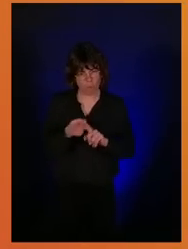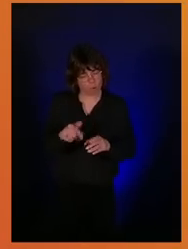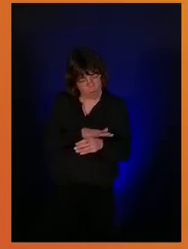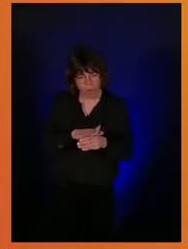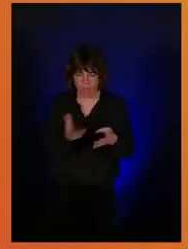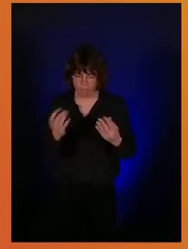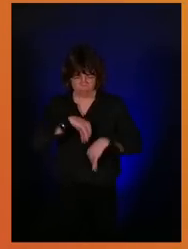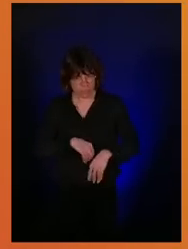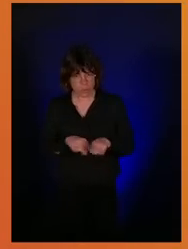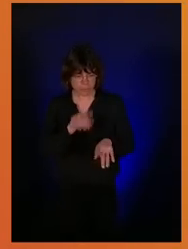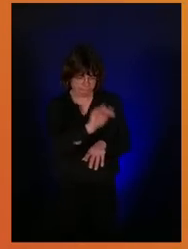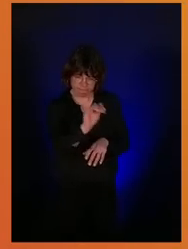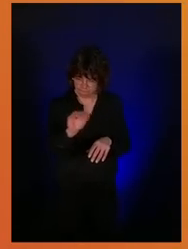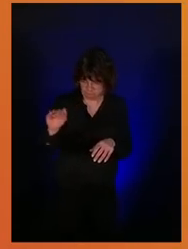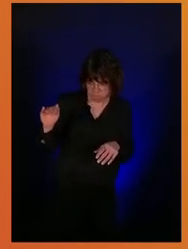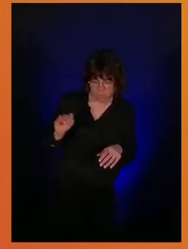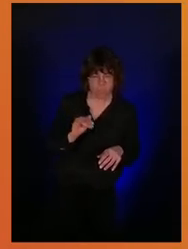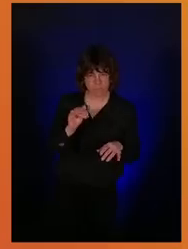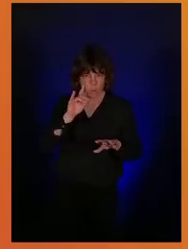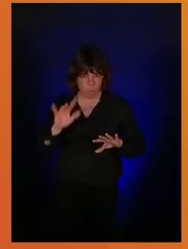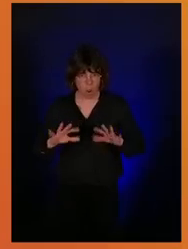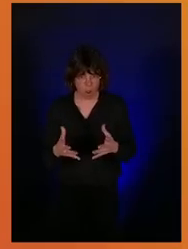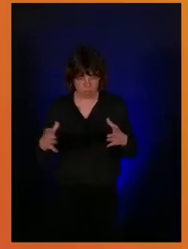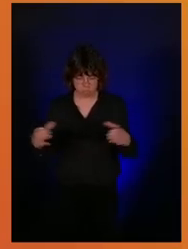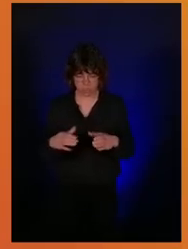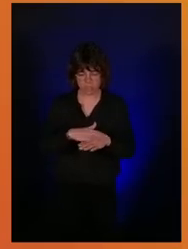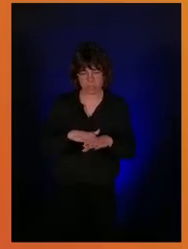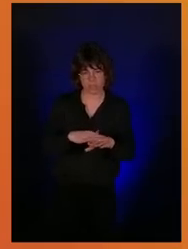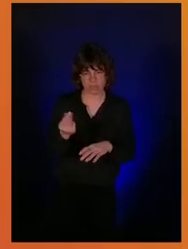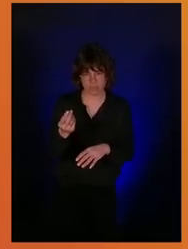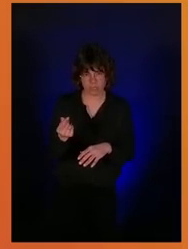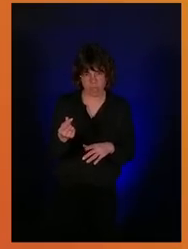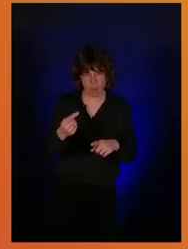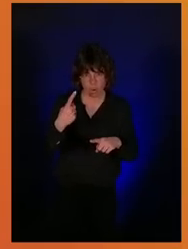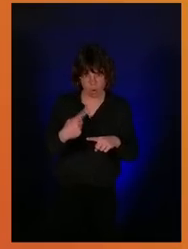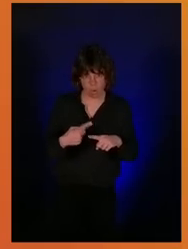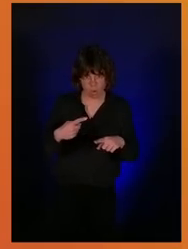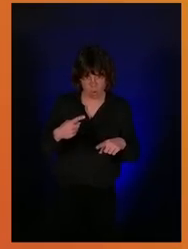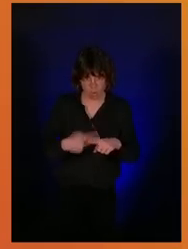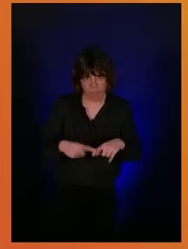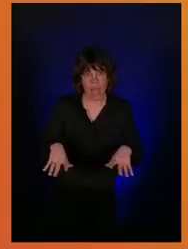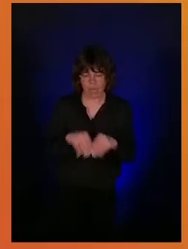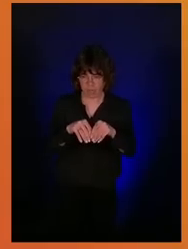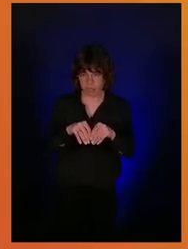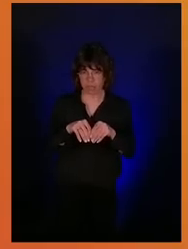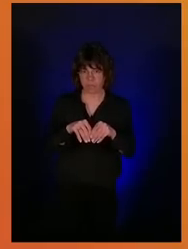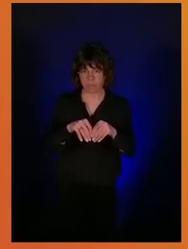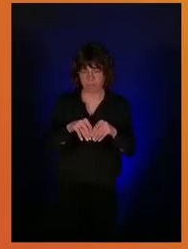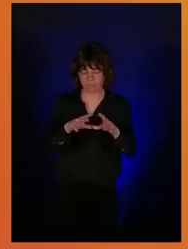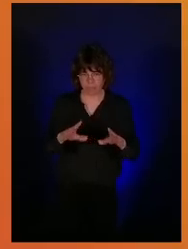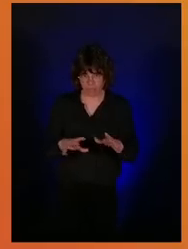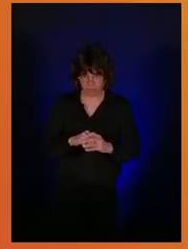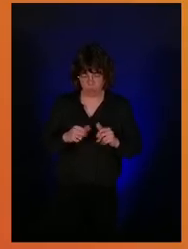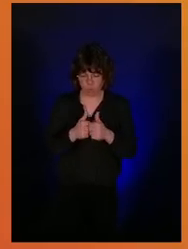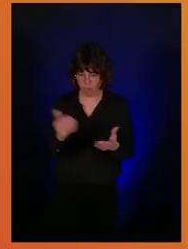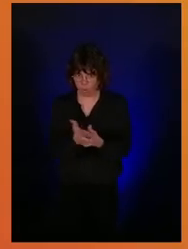différentes sollicitations qui seront effectuées par le collectif politique financière confédéral. Au vu des documents vérifiés, la